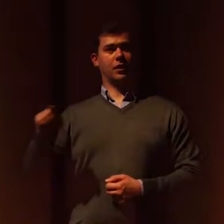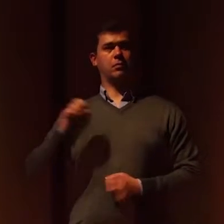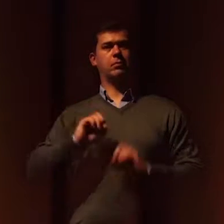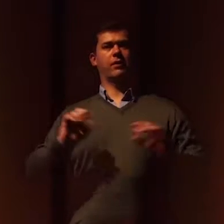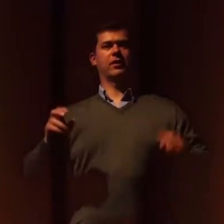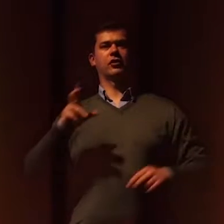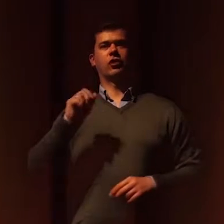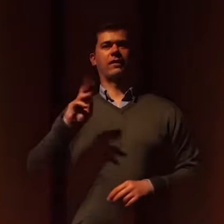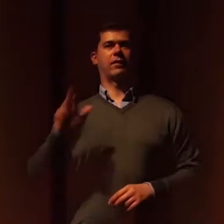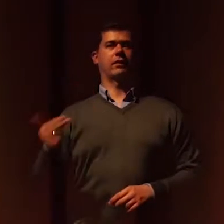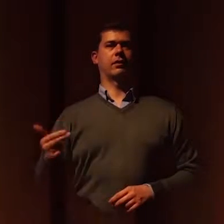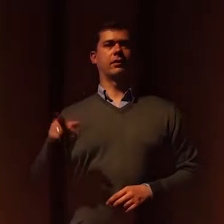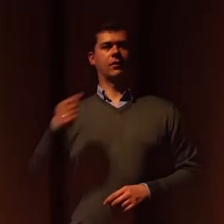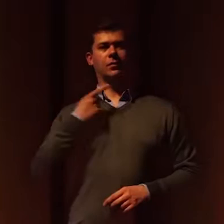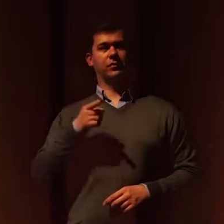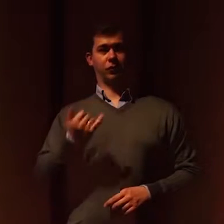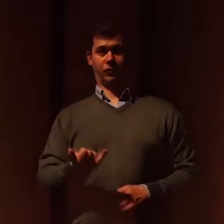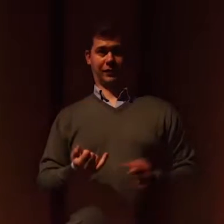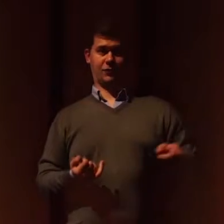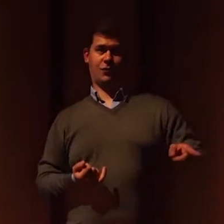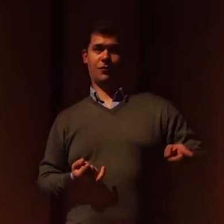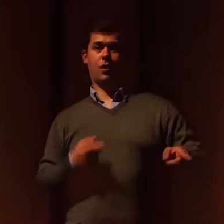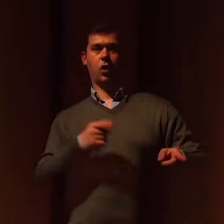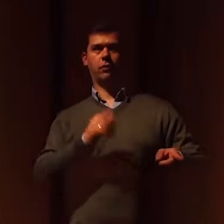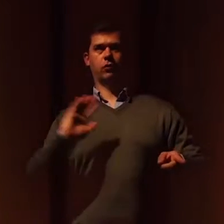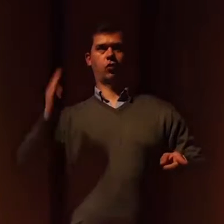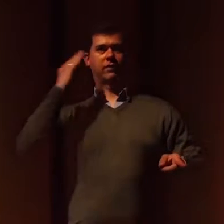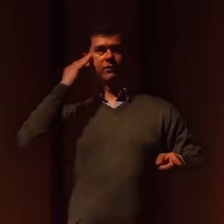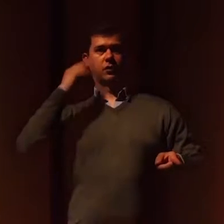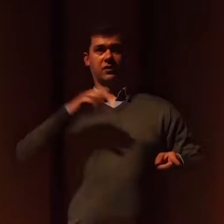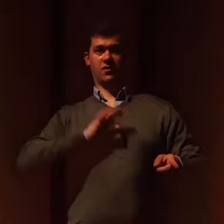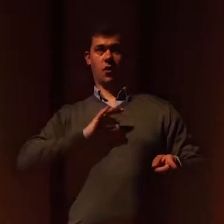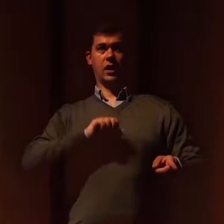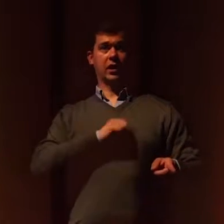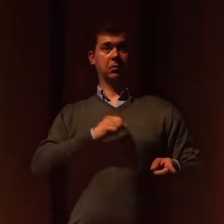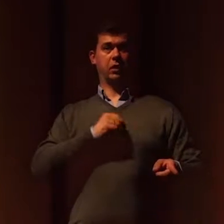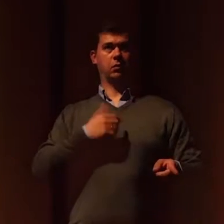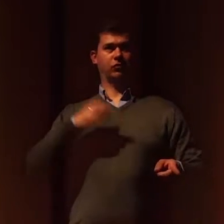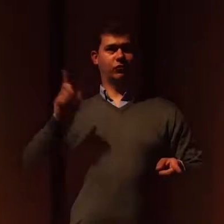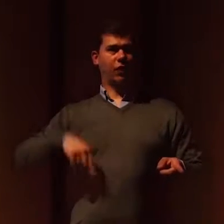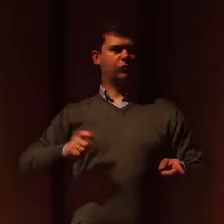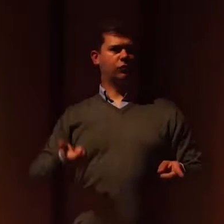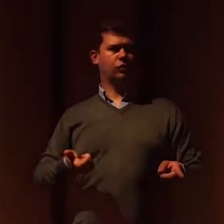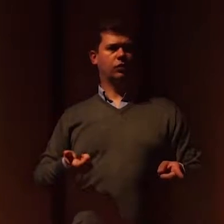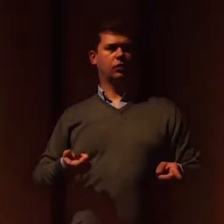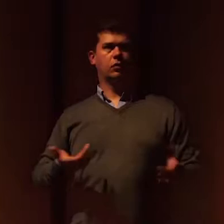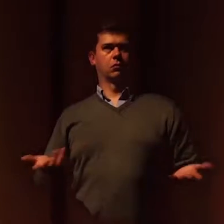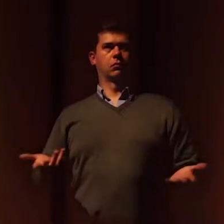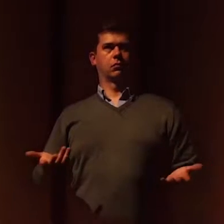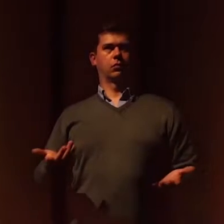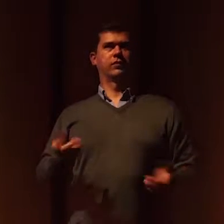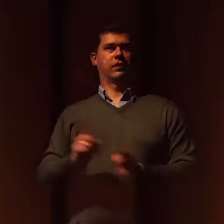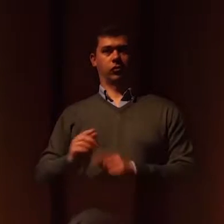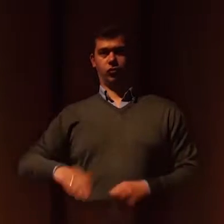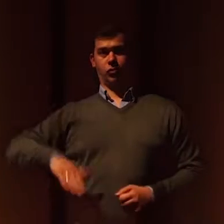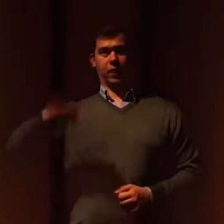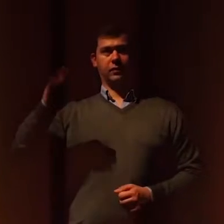profesorzy to jest perspektywa dziecka które nagle się dowiaduje że w jego imieniu jest coś złego że ono od